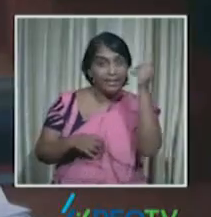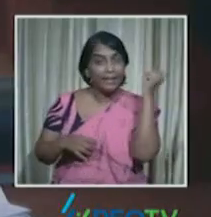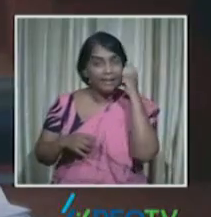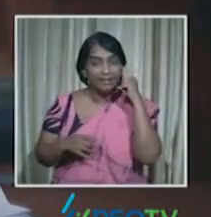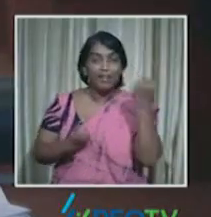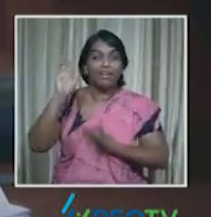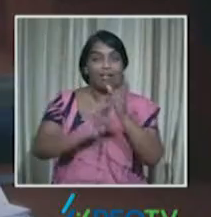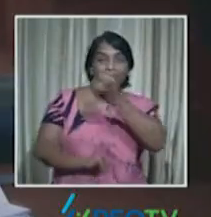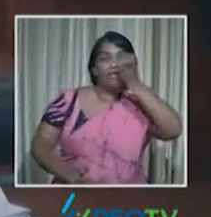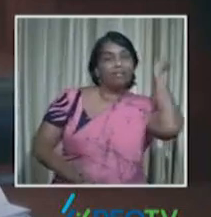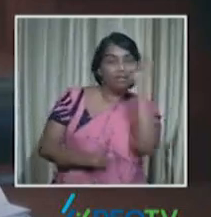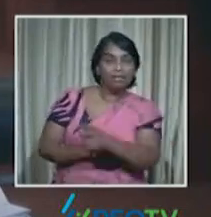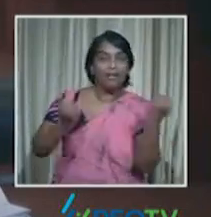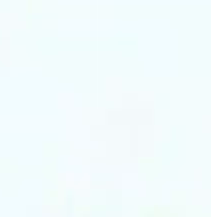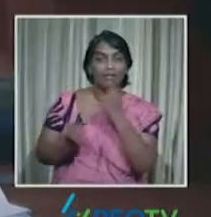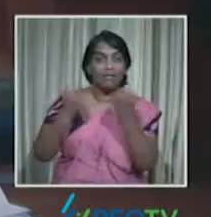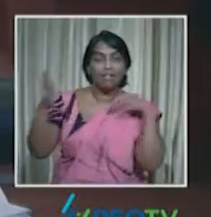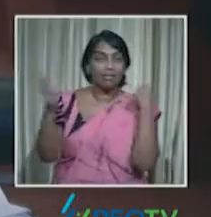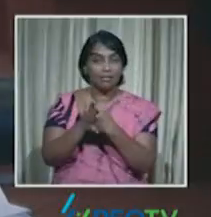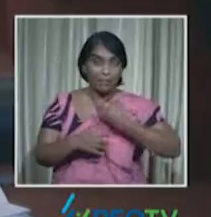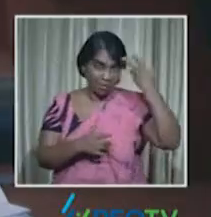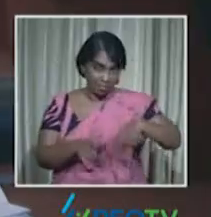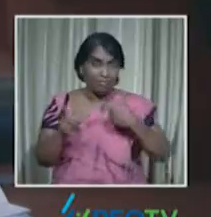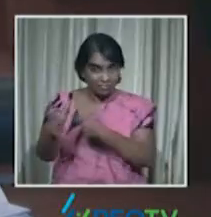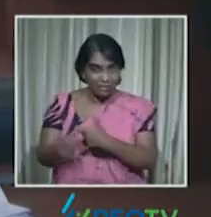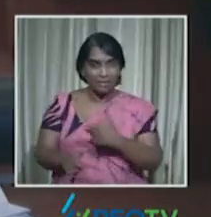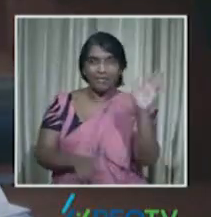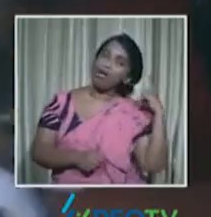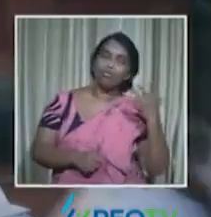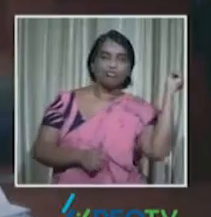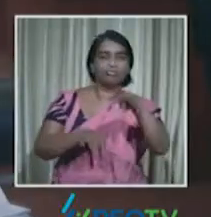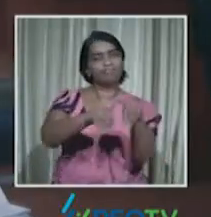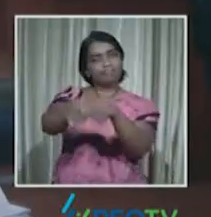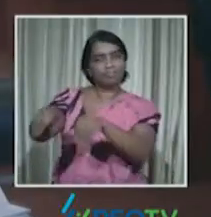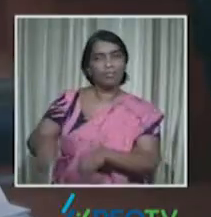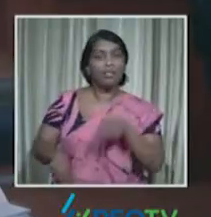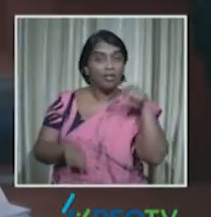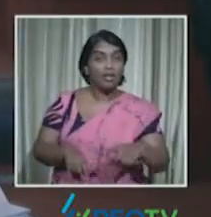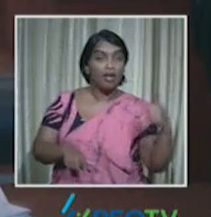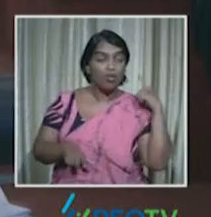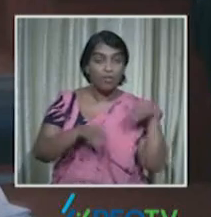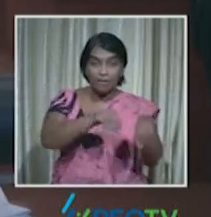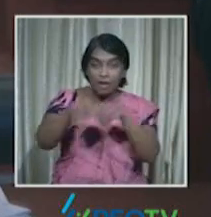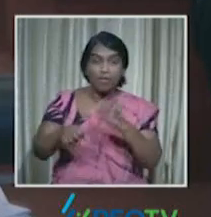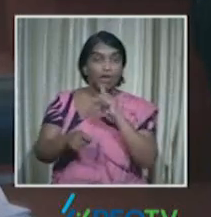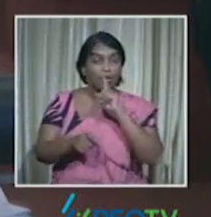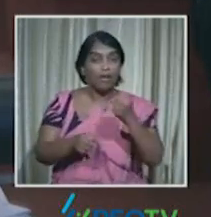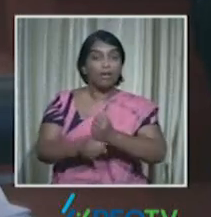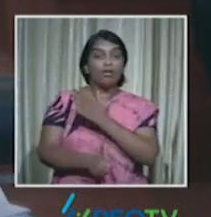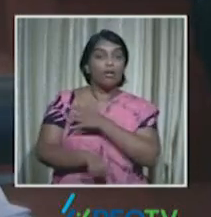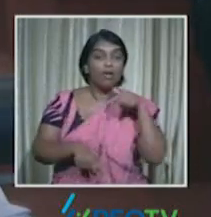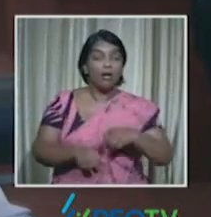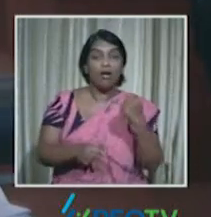වාහන යනකොට ගලක් ගහලා වාහන යනකොට පිටරක් ගහලා අපේ ජීවිත බිලි ගන්න ලාභයට බිලි දෙන්නේ නැහැ දැන් හමුදාව දාලා වගා කරන කිපු ගෝඨාභයට